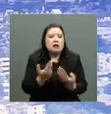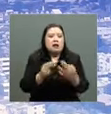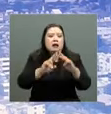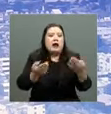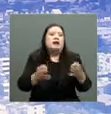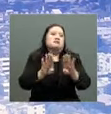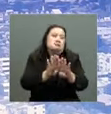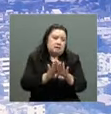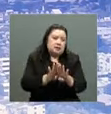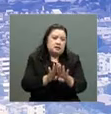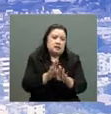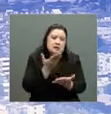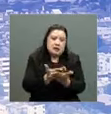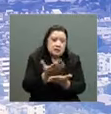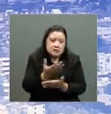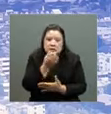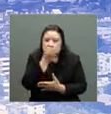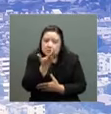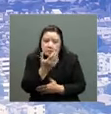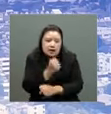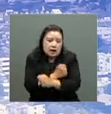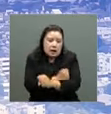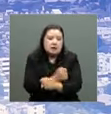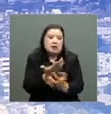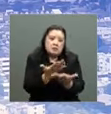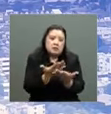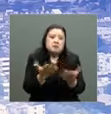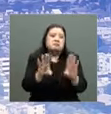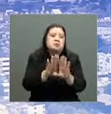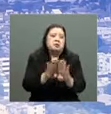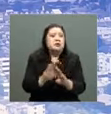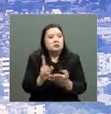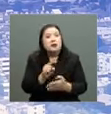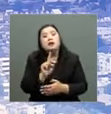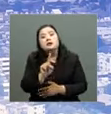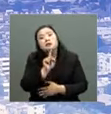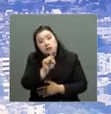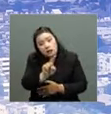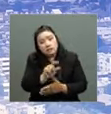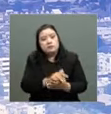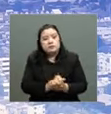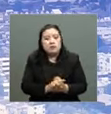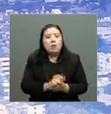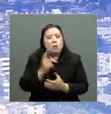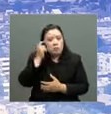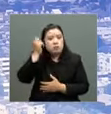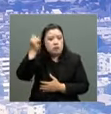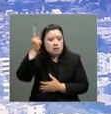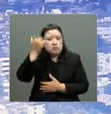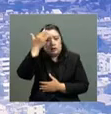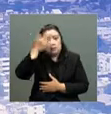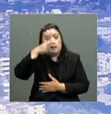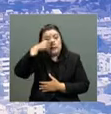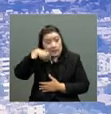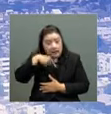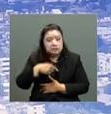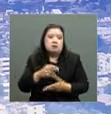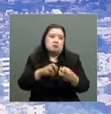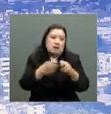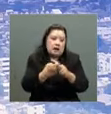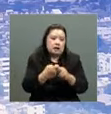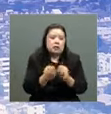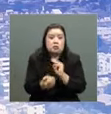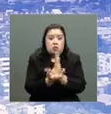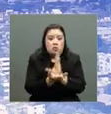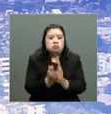เราก็คิดแล้วก็ดูแลกันอยู่ครับเพราะว่าก็เห็นภาพนี้เพราะว่าสิ่งที่จะต้องเกิดขึ้นไม่ได้แค่ประเทศไทยอย่างเดียวนะครับประเ